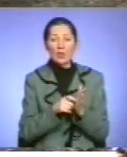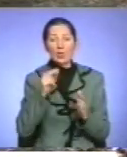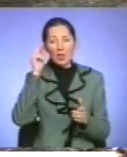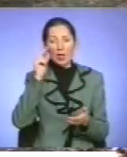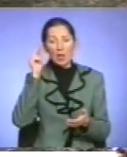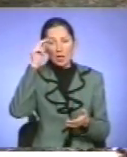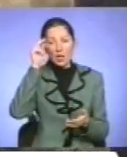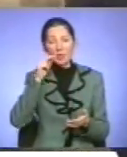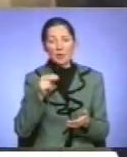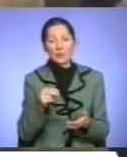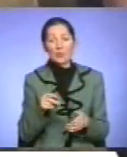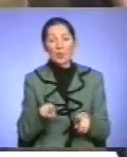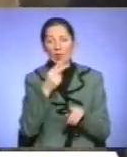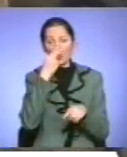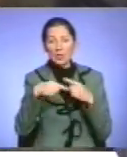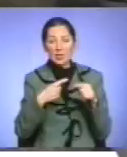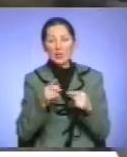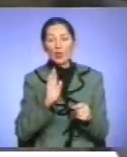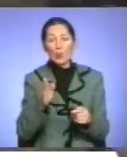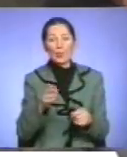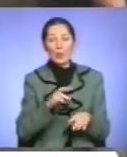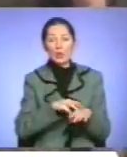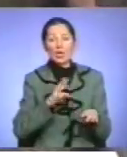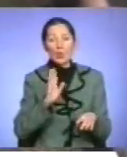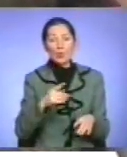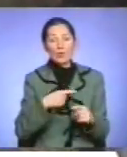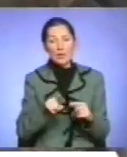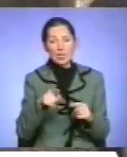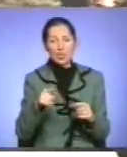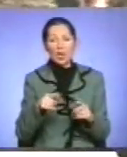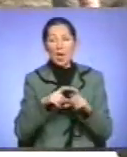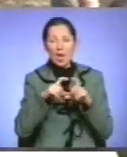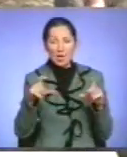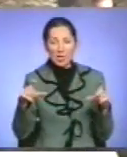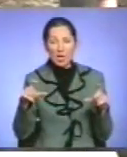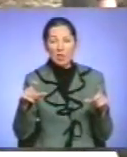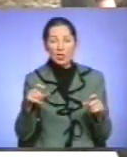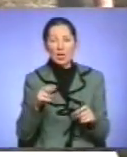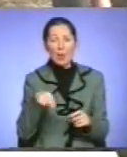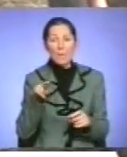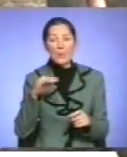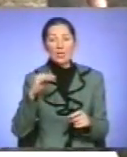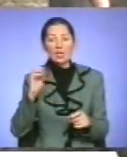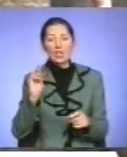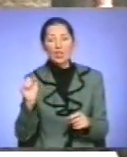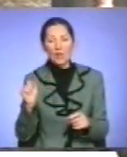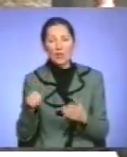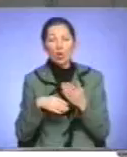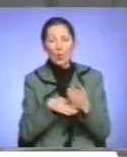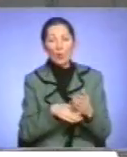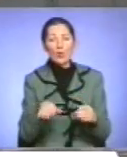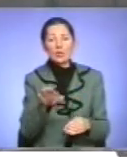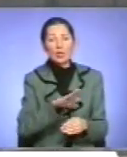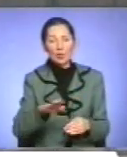у ці дні міліціонери побувають і в інших підшефних дитячих закладах та допоможуть їм з благоустроєм території. Приводитимуть до ладу дитячі та